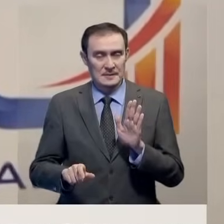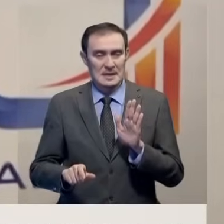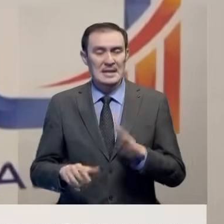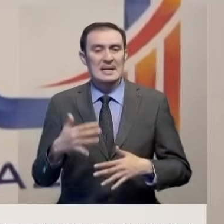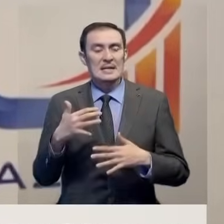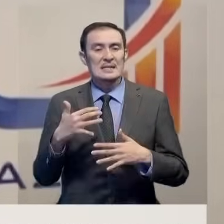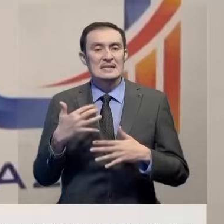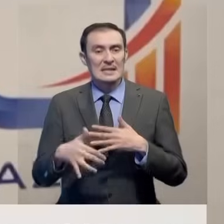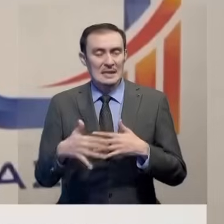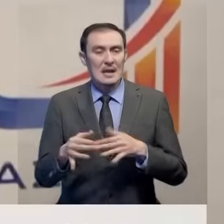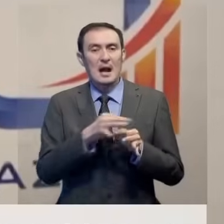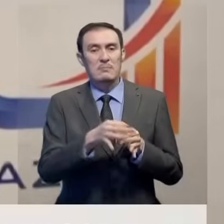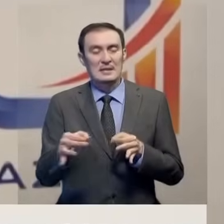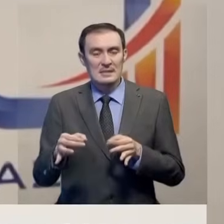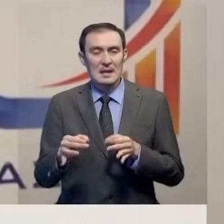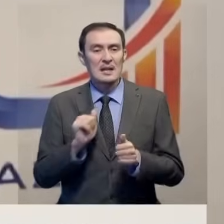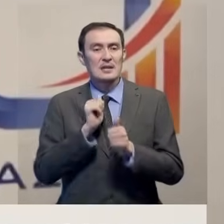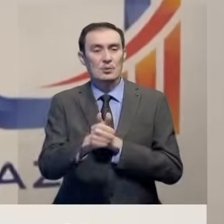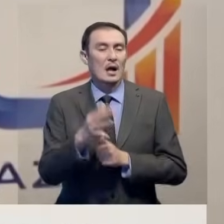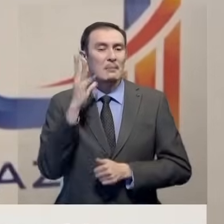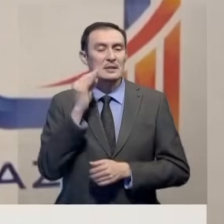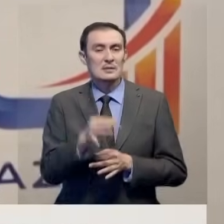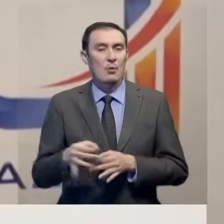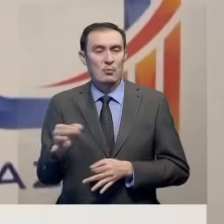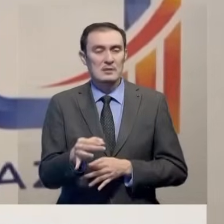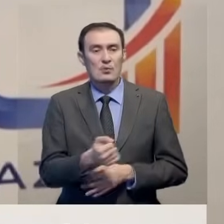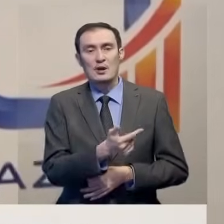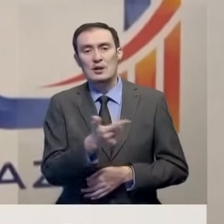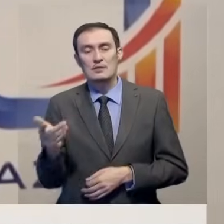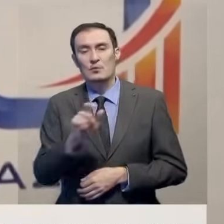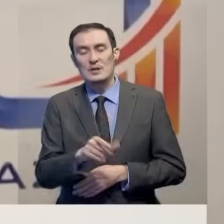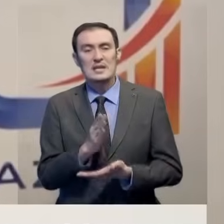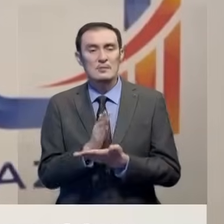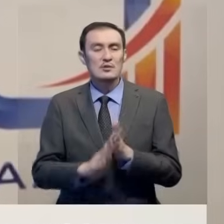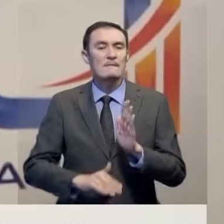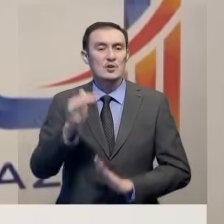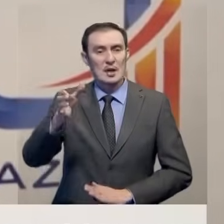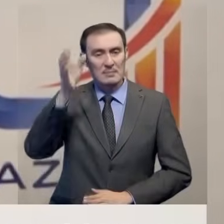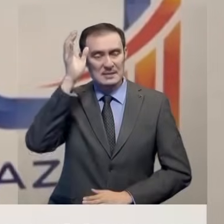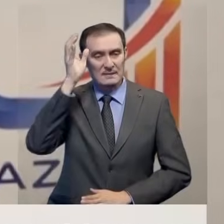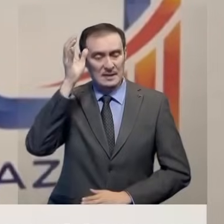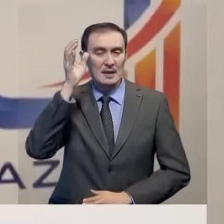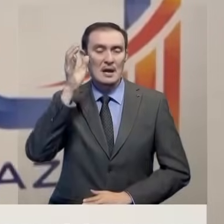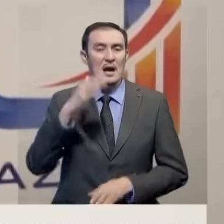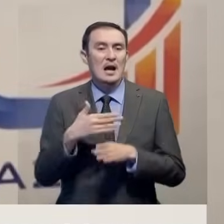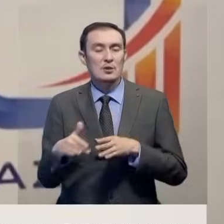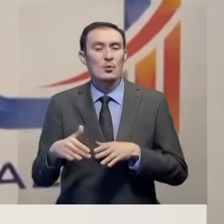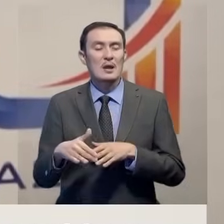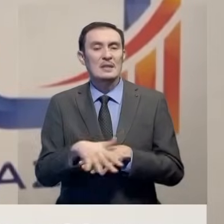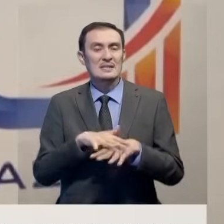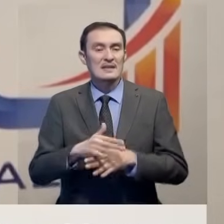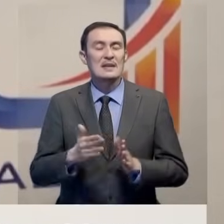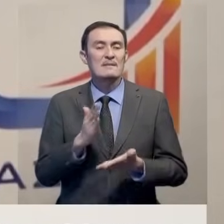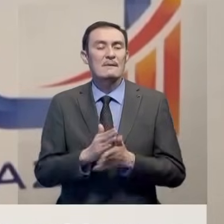Среди регионов лидирует Алматинская область по количеству людей, имеющих высшее образование. По доле населения, имеющих